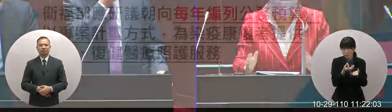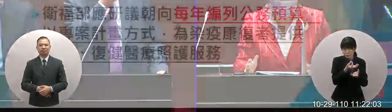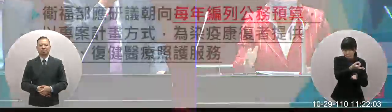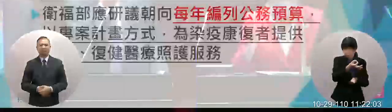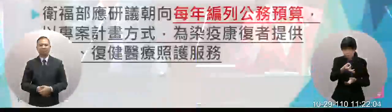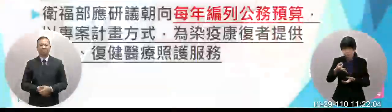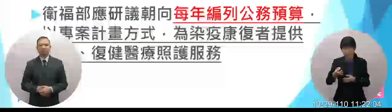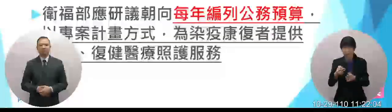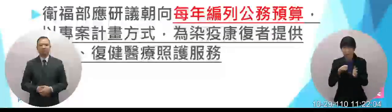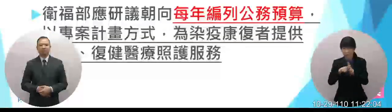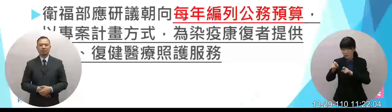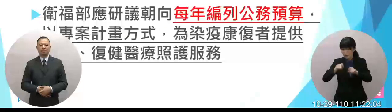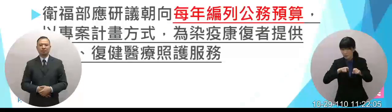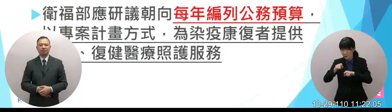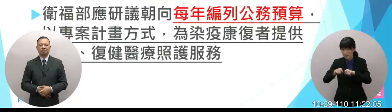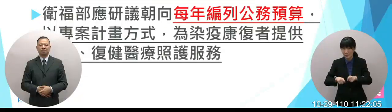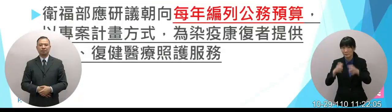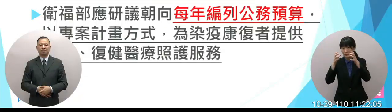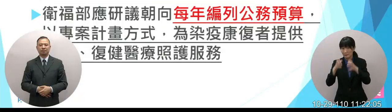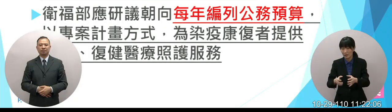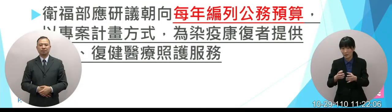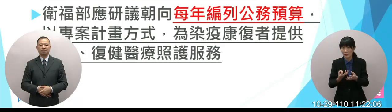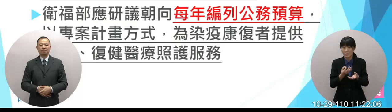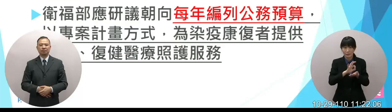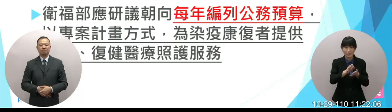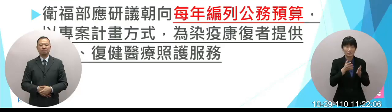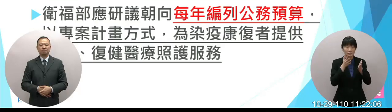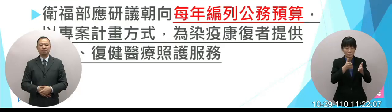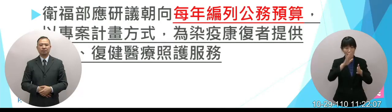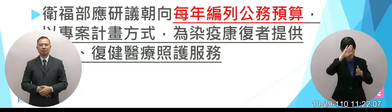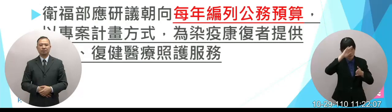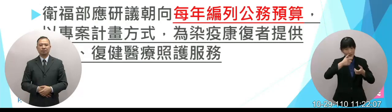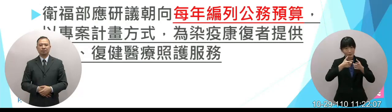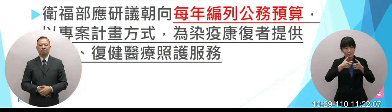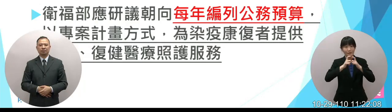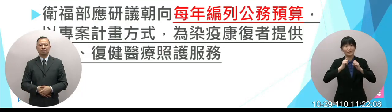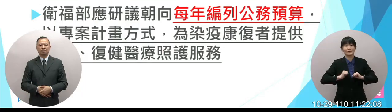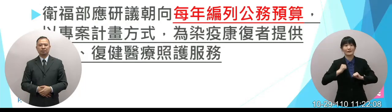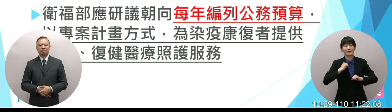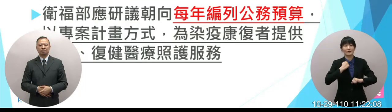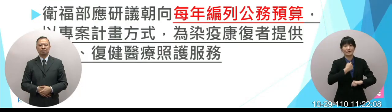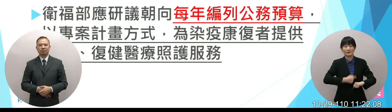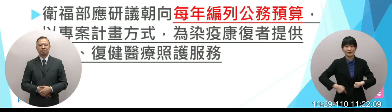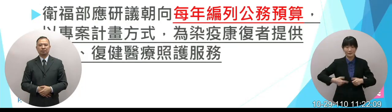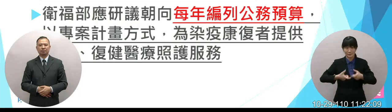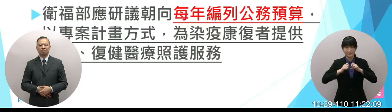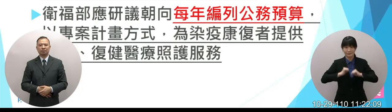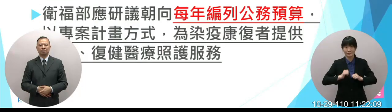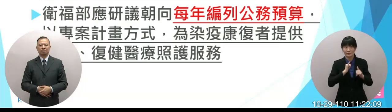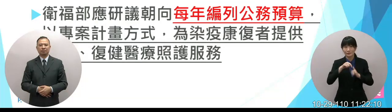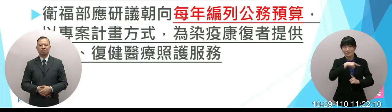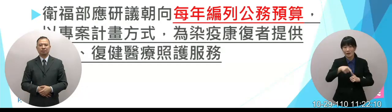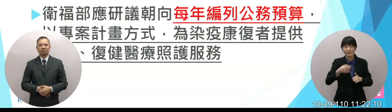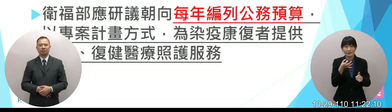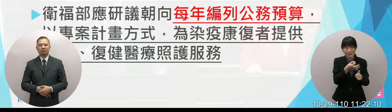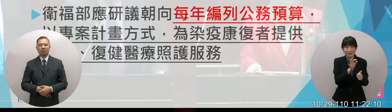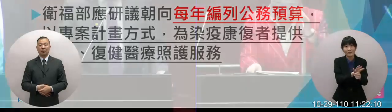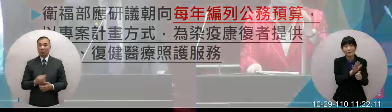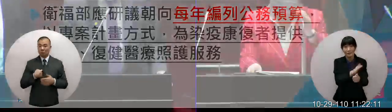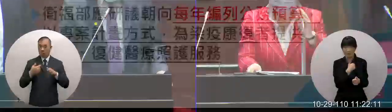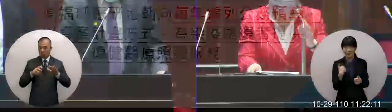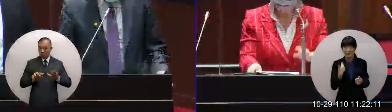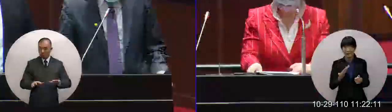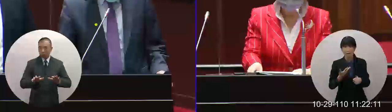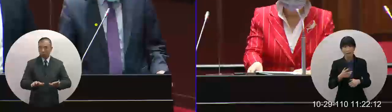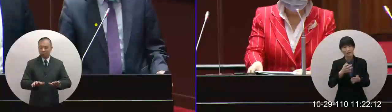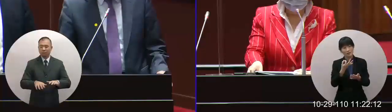划的方式为染疫康复者提供赋能复健的医疗照顾呢？可不可以啊？你说没有多少钱而已。 我们现在就在